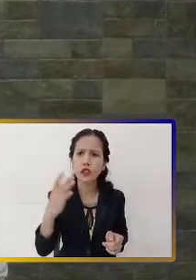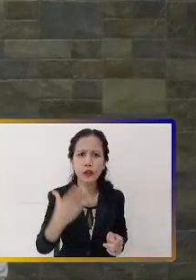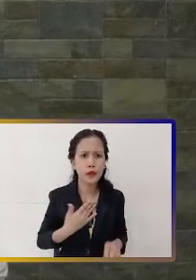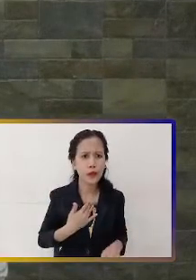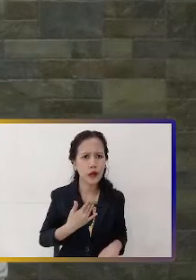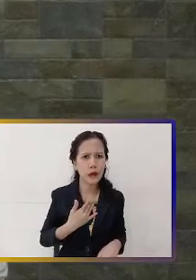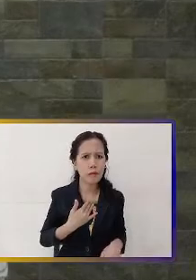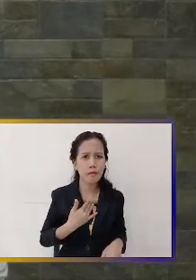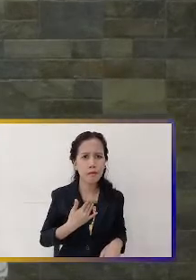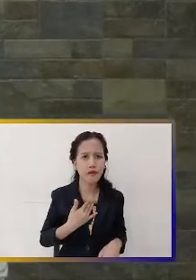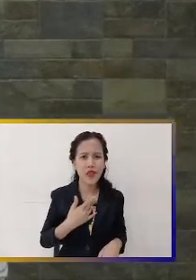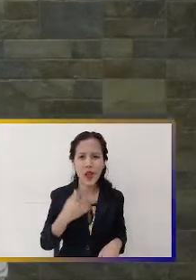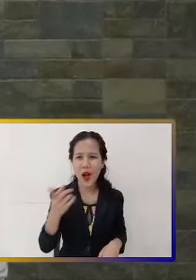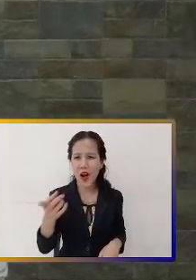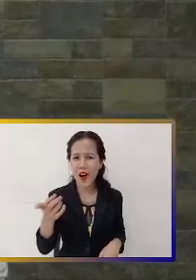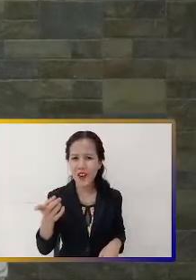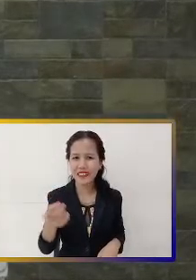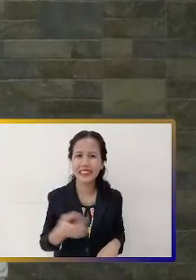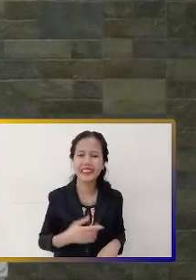my favorite boy,